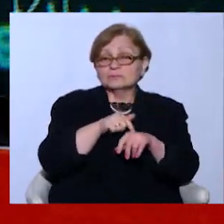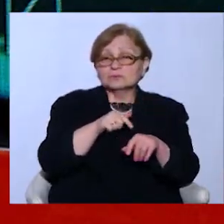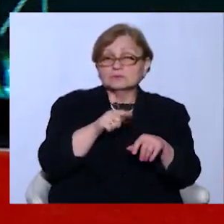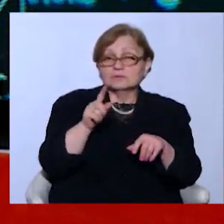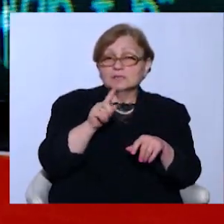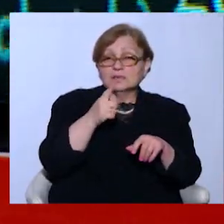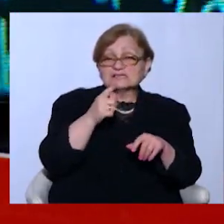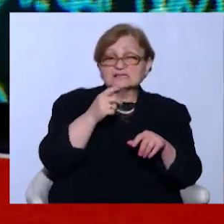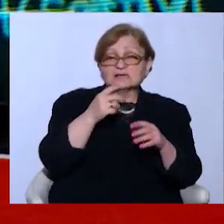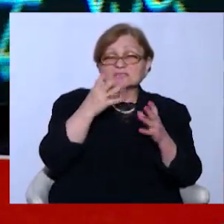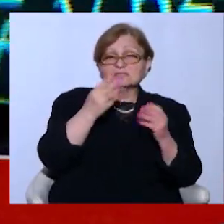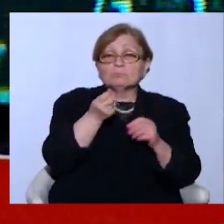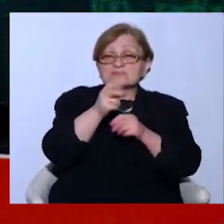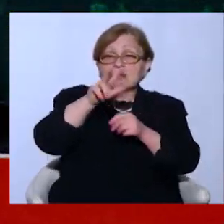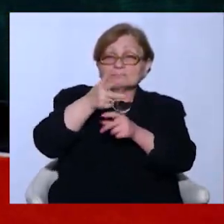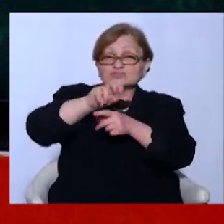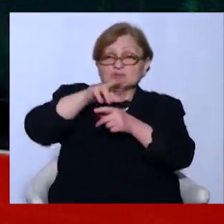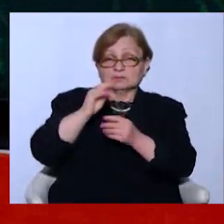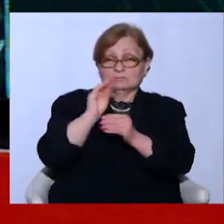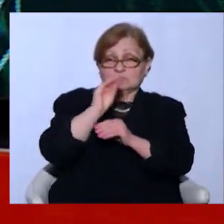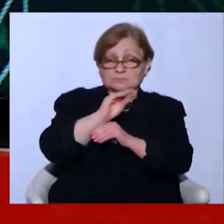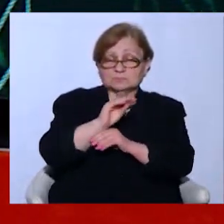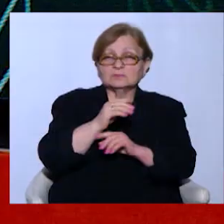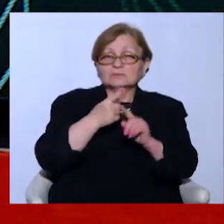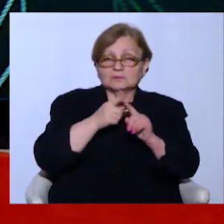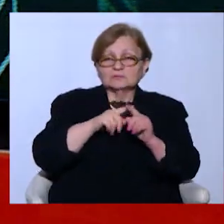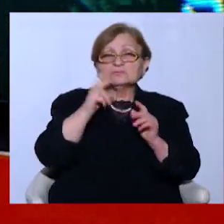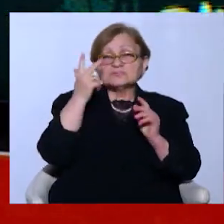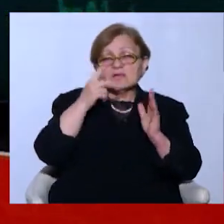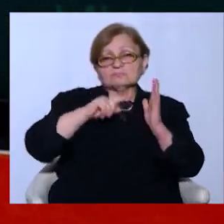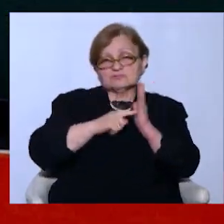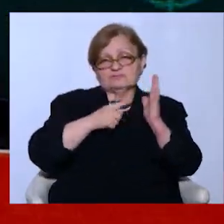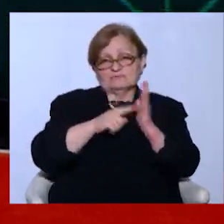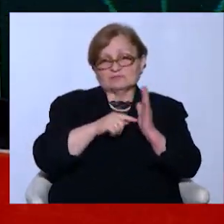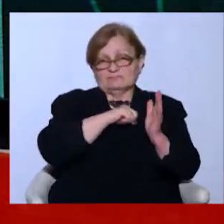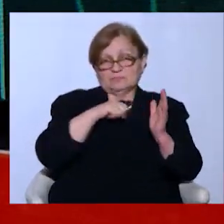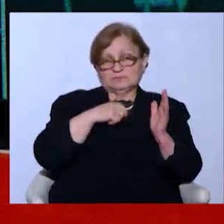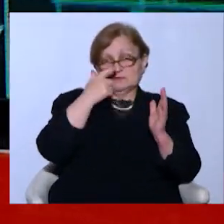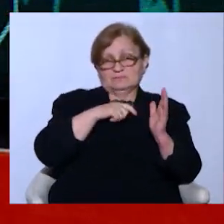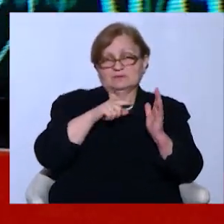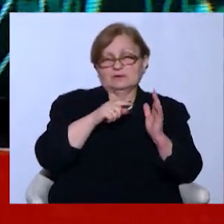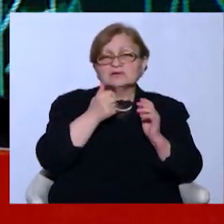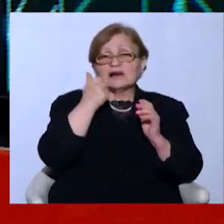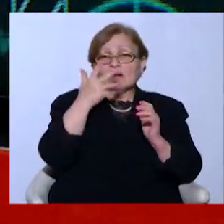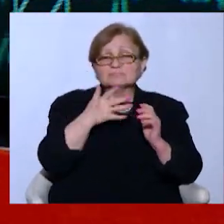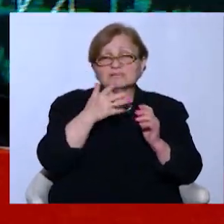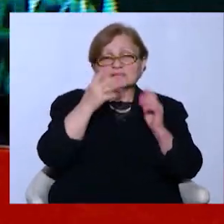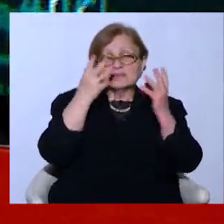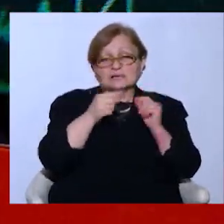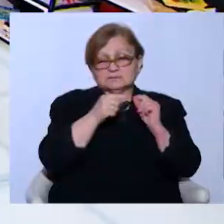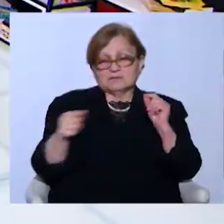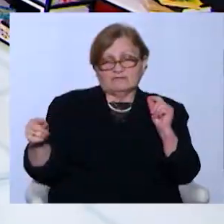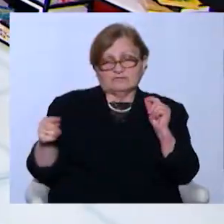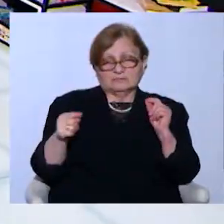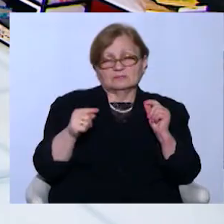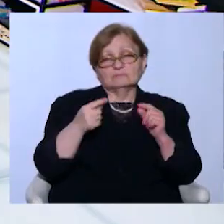რადგან 3-ჯერ მატულობს რაოდენობა, შესაბამისად 3-ს ვამრავლებთ ერთმანეთზე. ზუსტად იმდენჯერ რამდენი დღის გავიდა და